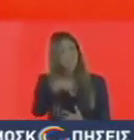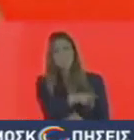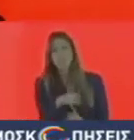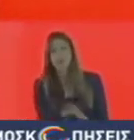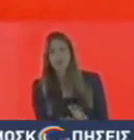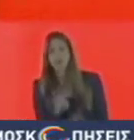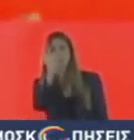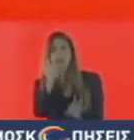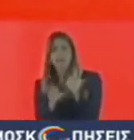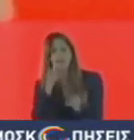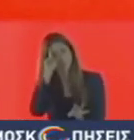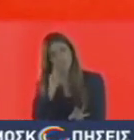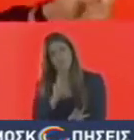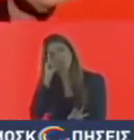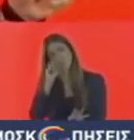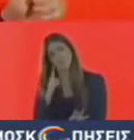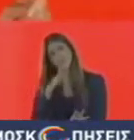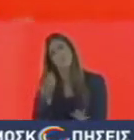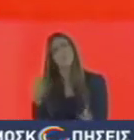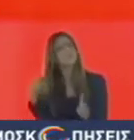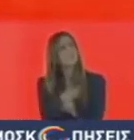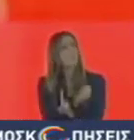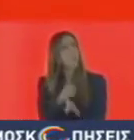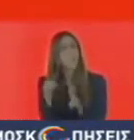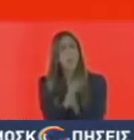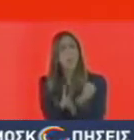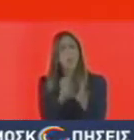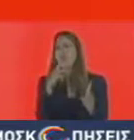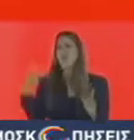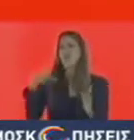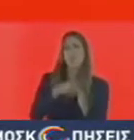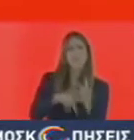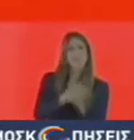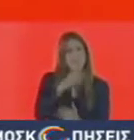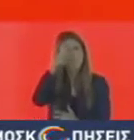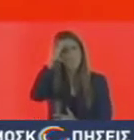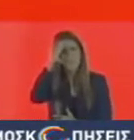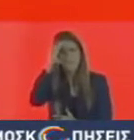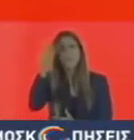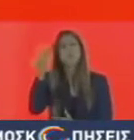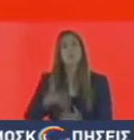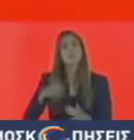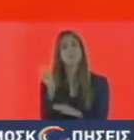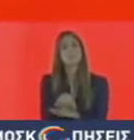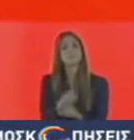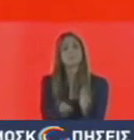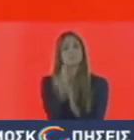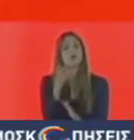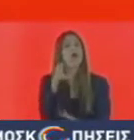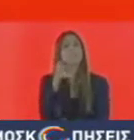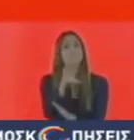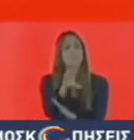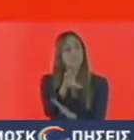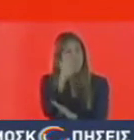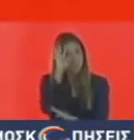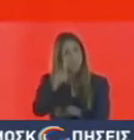επέλεξε παρά την τρομοκρατία και το μπούλινγκ το 2015 να ψηφίσει για μια άλλη εποχή στη χώρα, για να υψώσει ψηλά